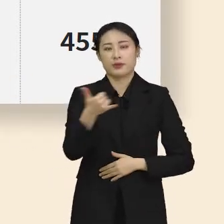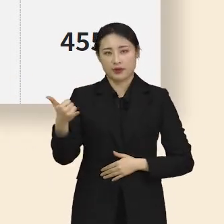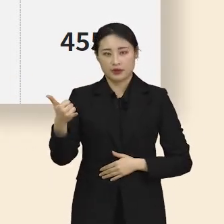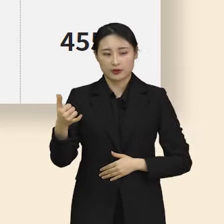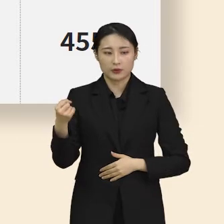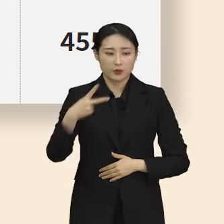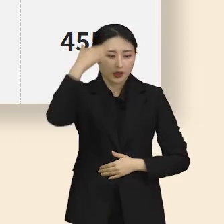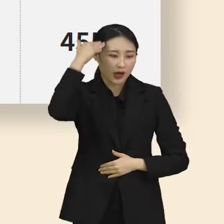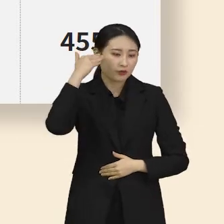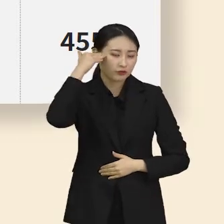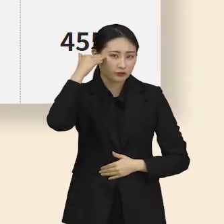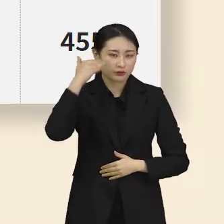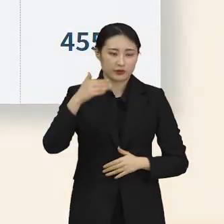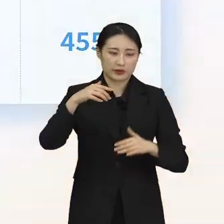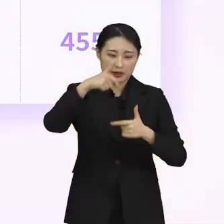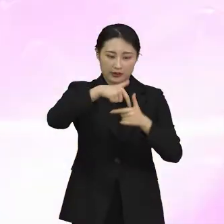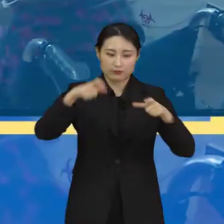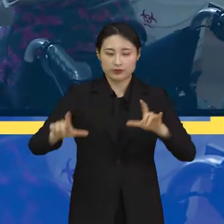2,814명이었습니다.